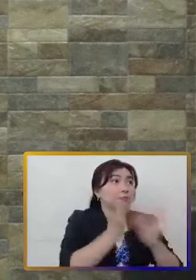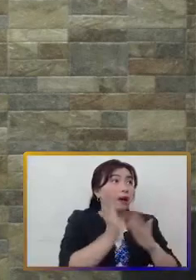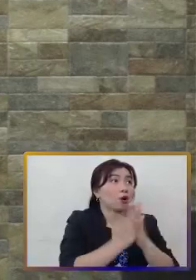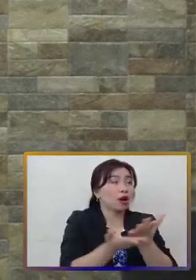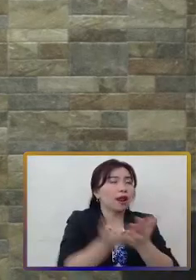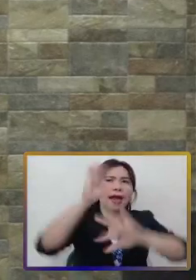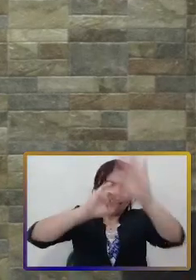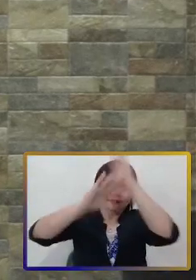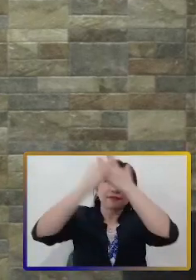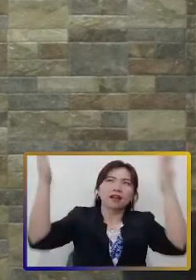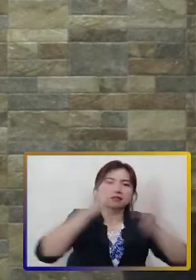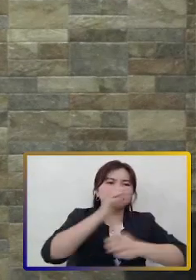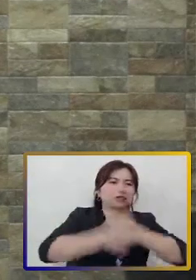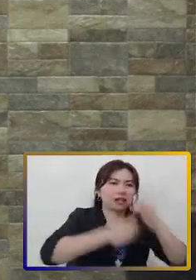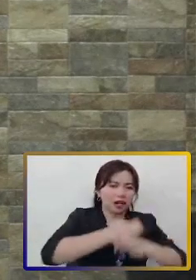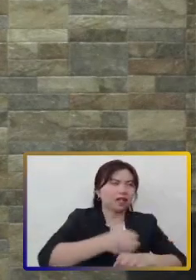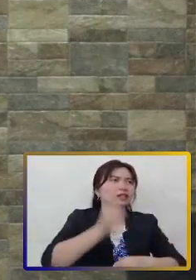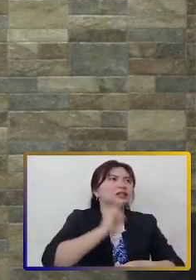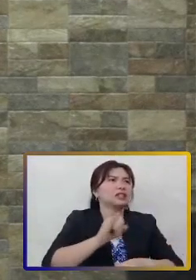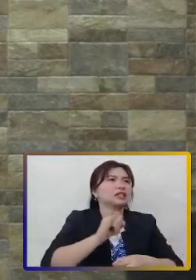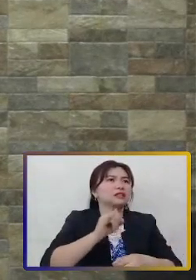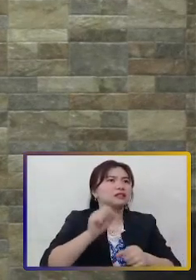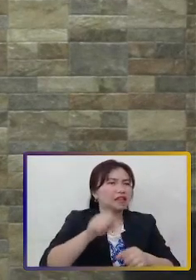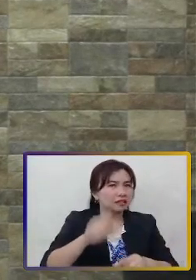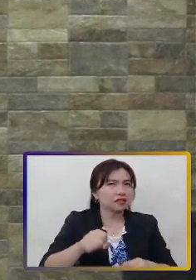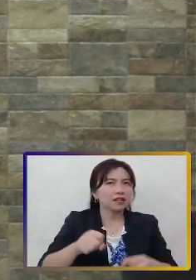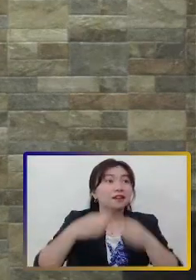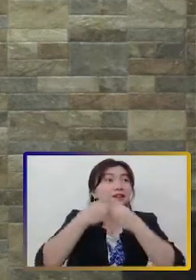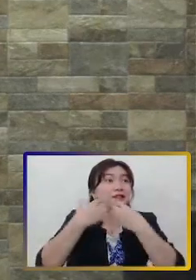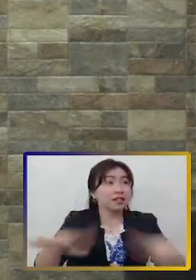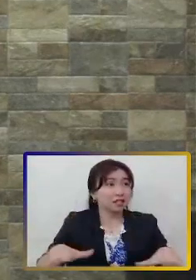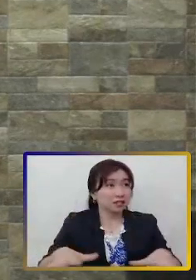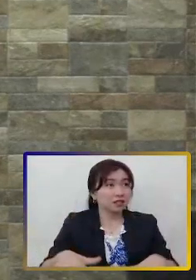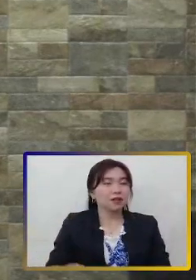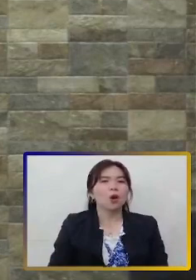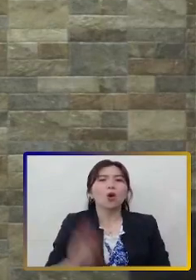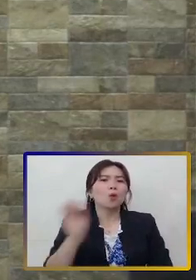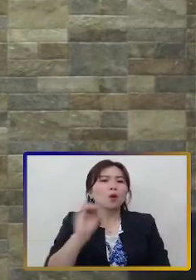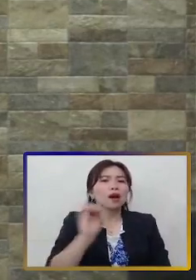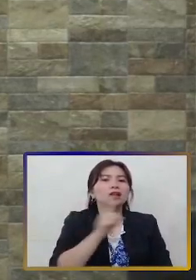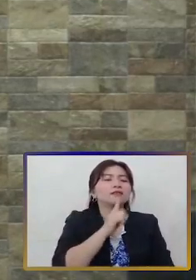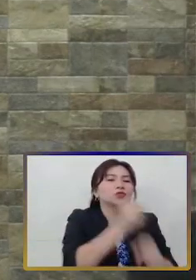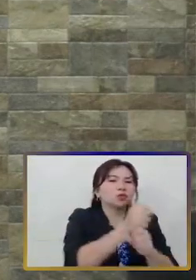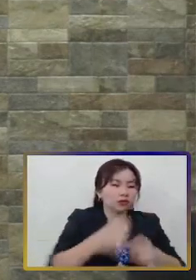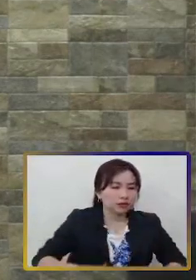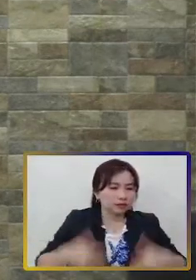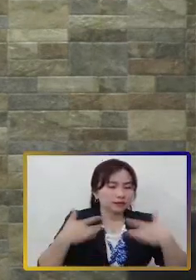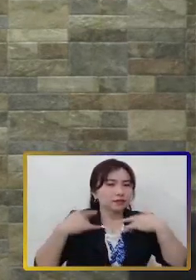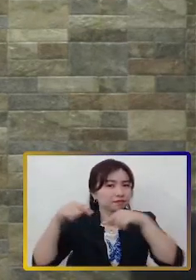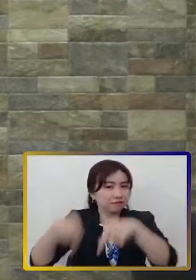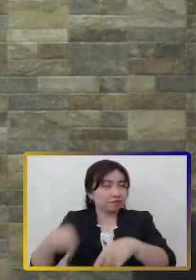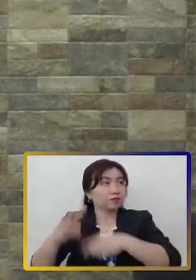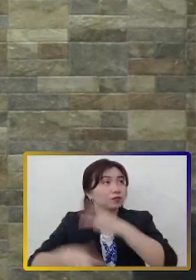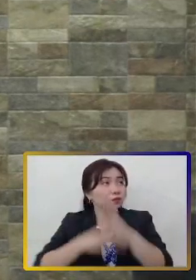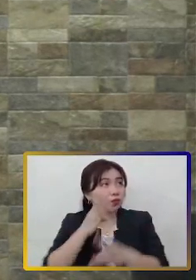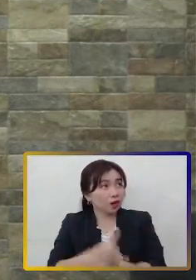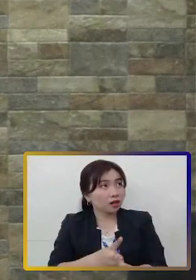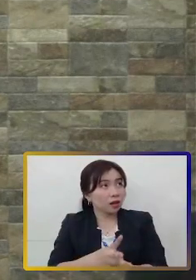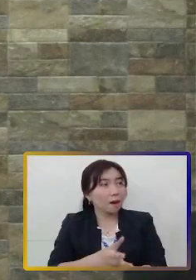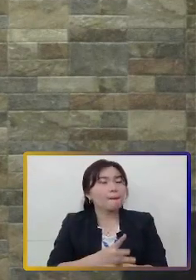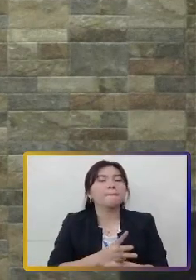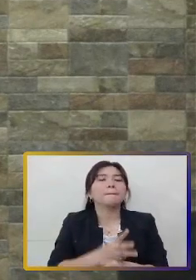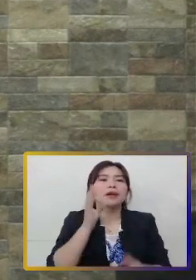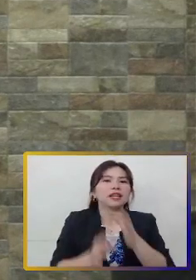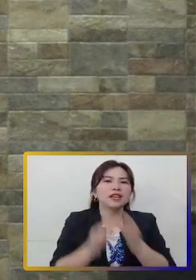Maliwanag na sinasabi ng Bibliya Kaya nga wala pong assurance of life dito sa mundong ito kung titio lang tayo magse-set ng